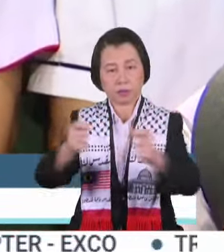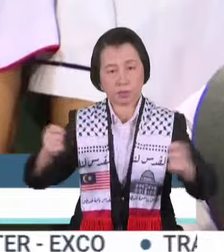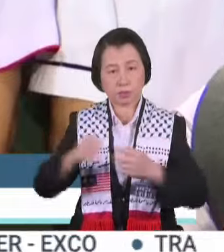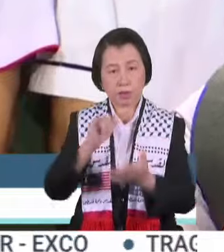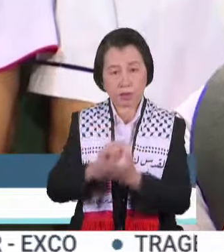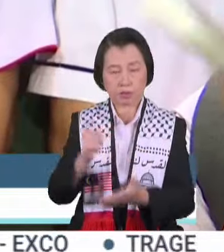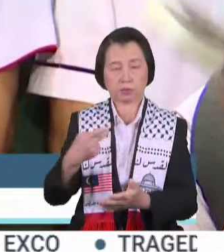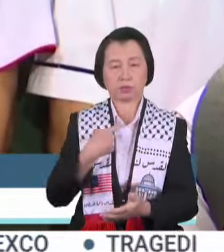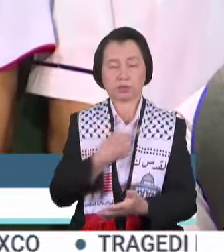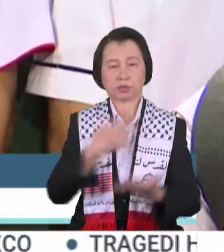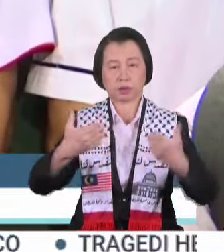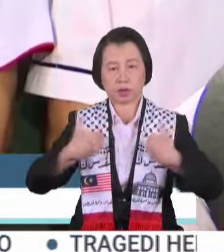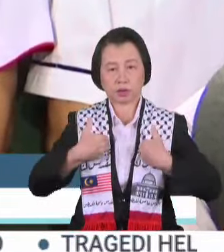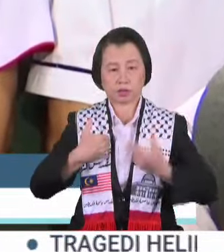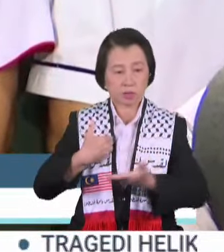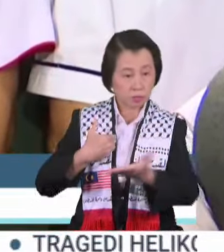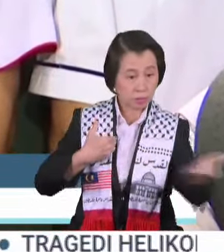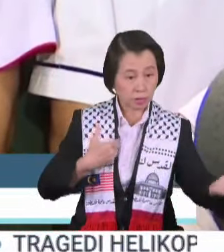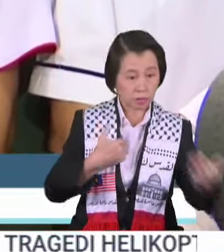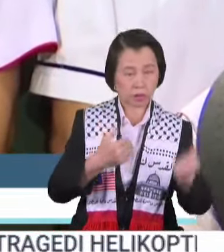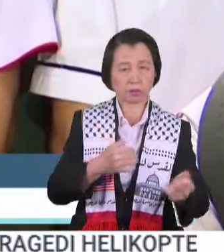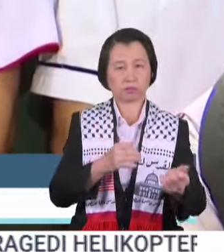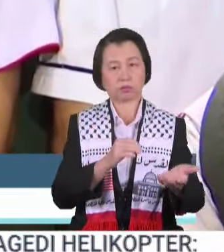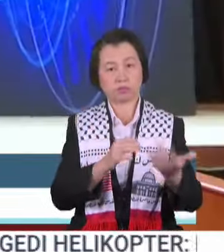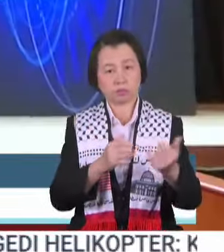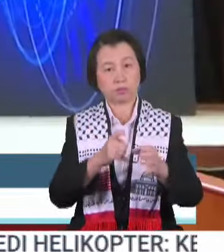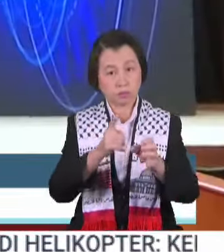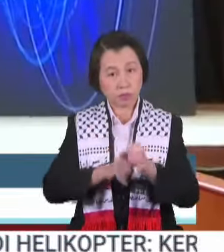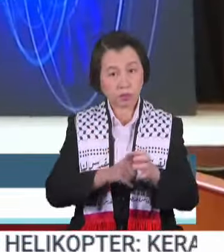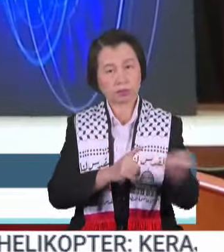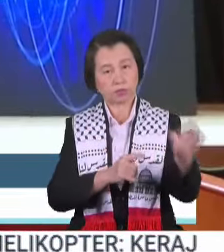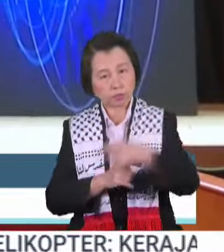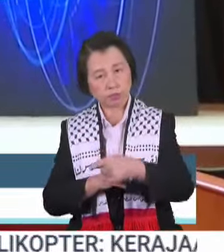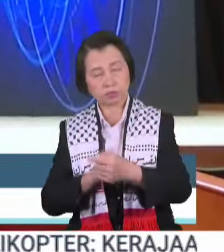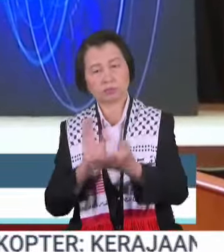itu, kita ada mereka yang boleh engineer-engineer yang diperlukan.